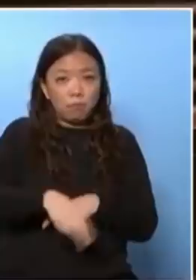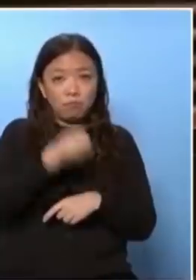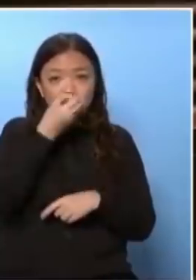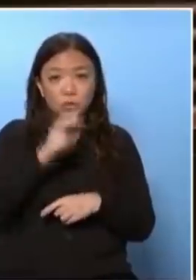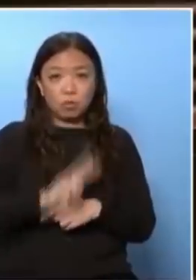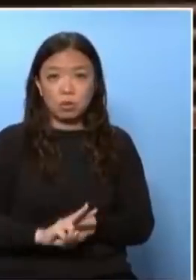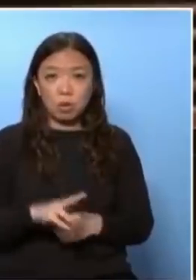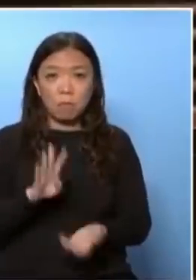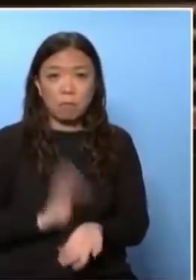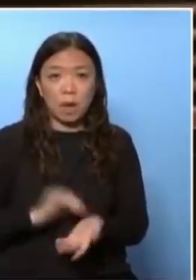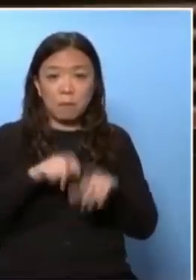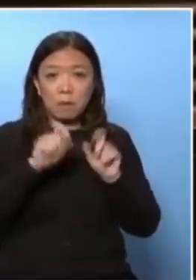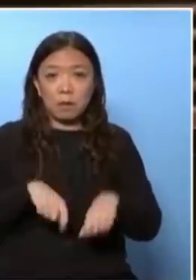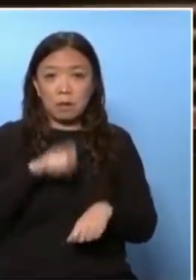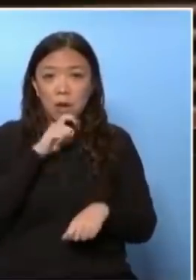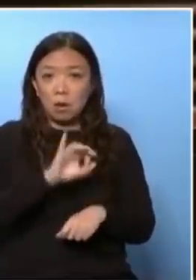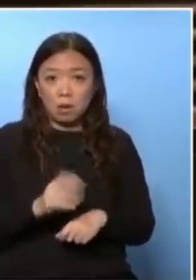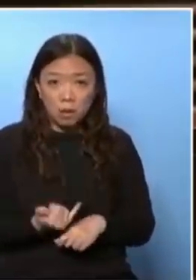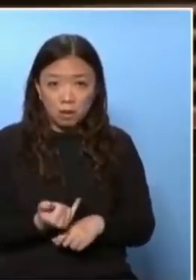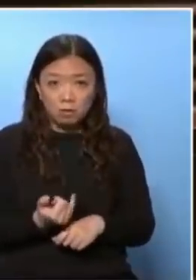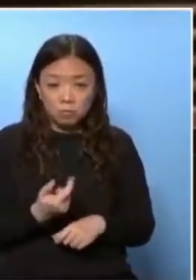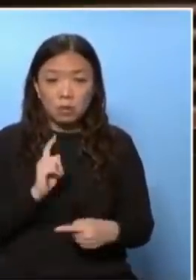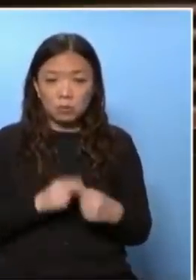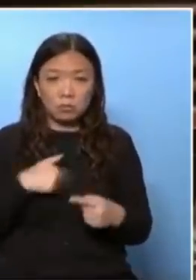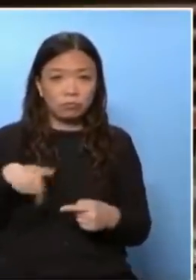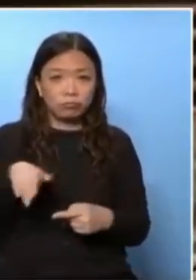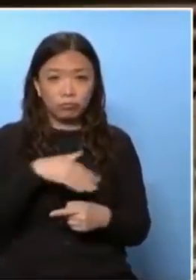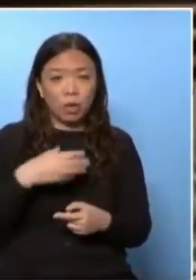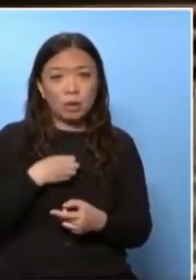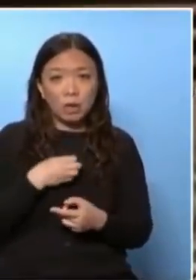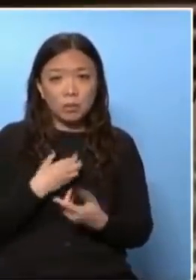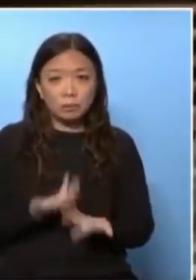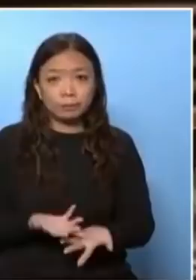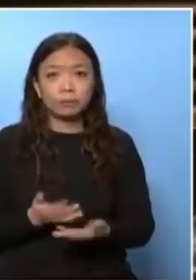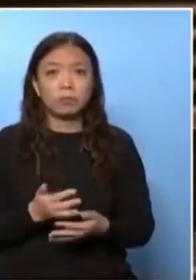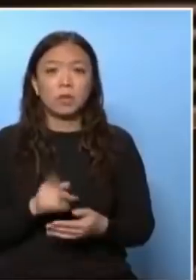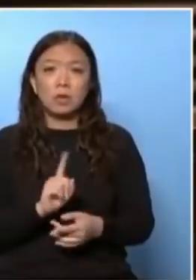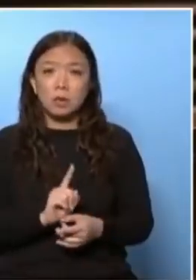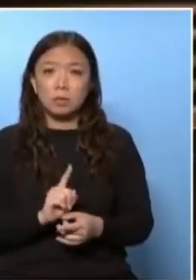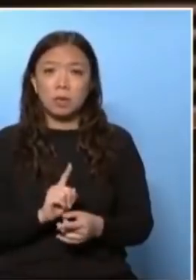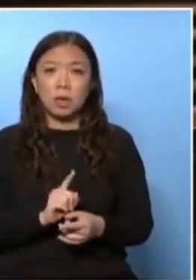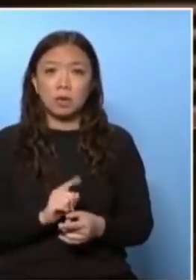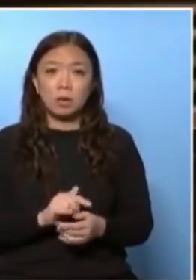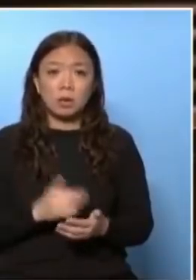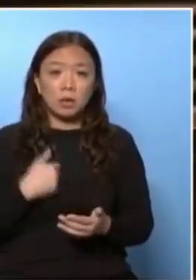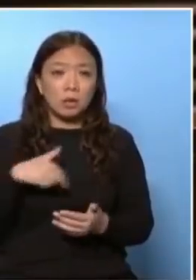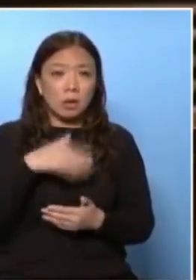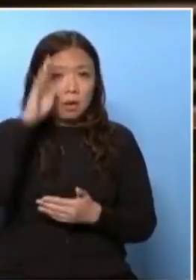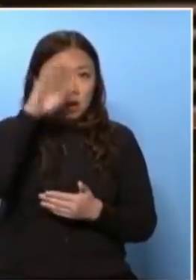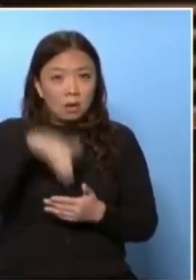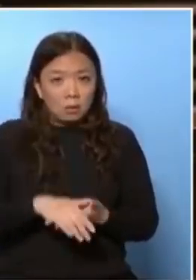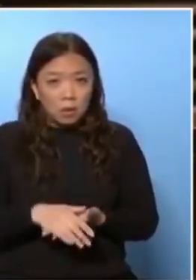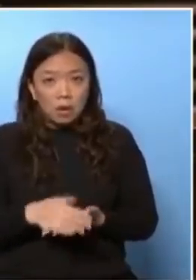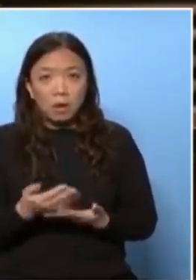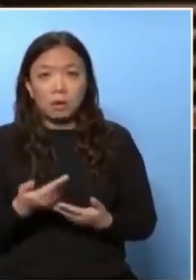變成有問題呢？這些才是令我們憂慮的地方，這些正正是為什麼我們在背後是希望可以將阿